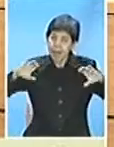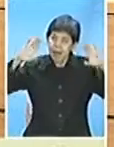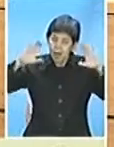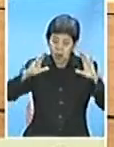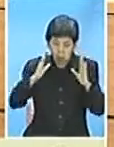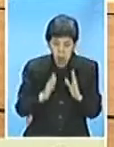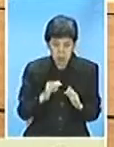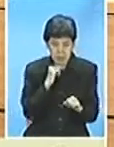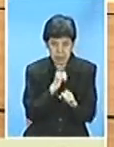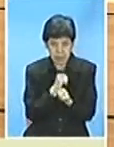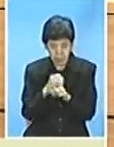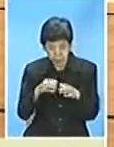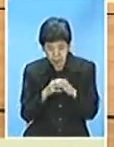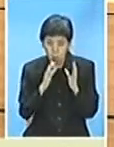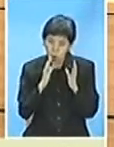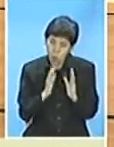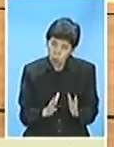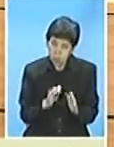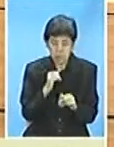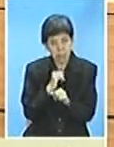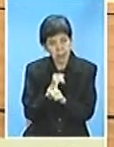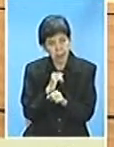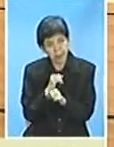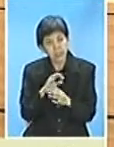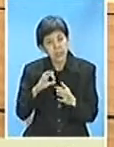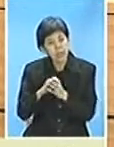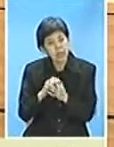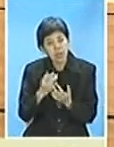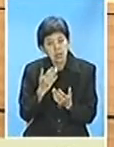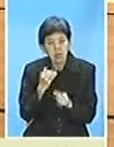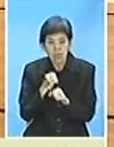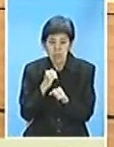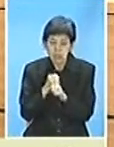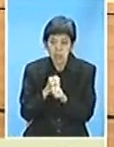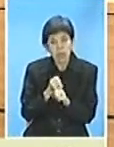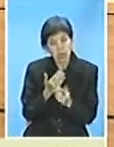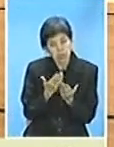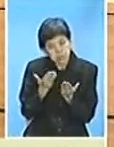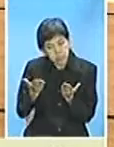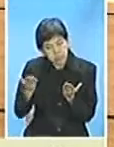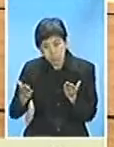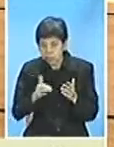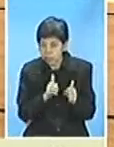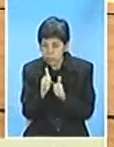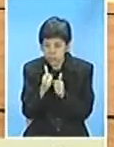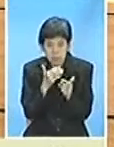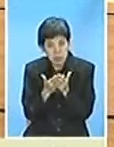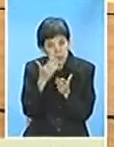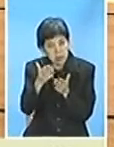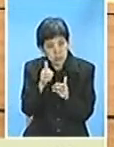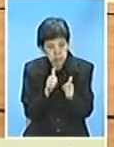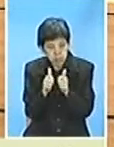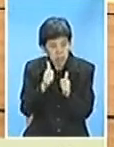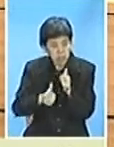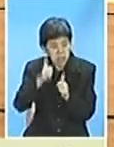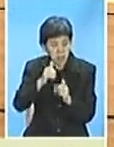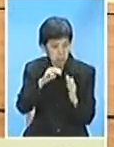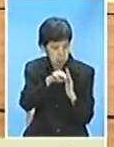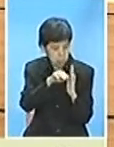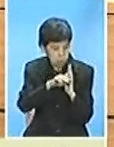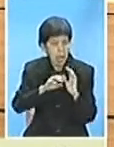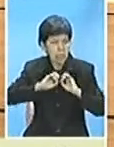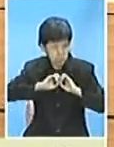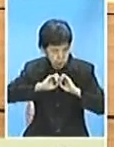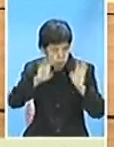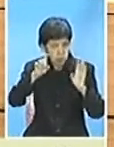บุคลากรด้านบุคคลไม่ว่าจะเป็นการจัดซื้อจัดจ้างการสอบแข่งขันต้องมีการระบุเงื่อนไขแน่นอน